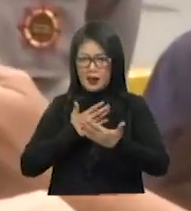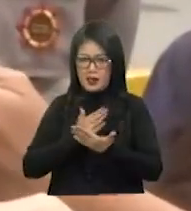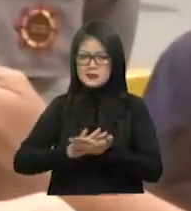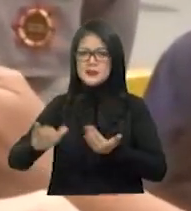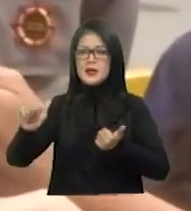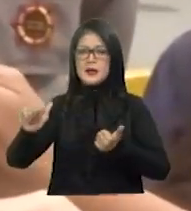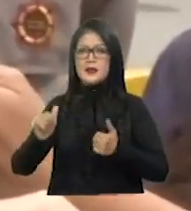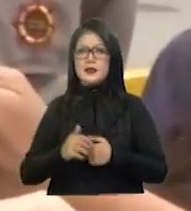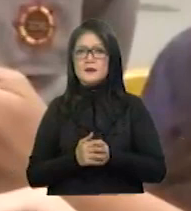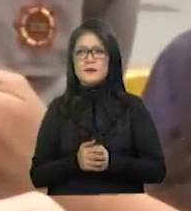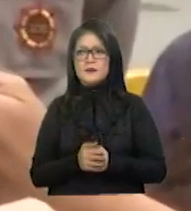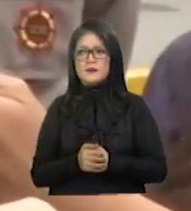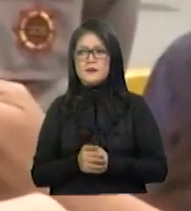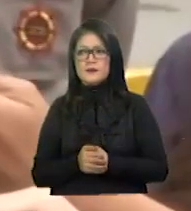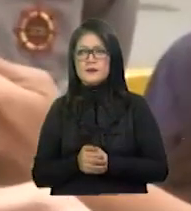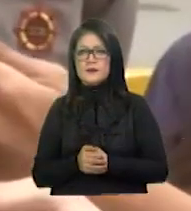ada kendala yang berarti